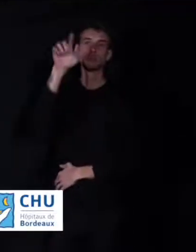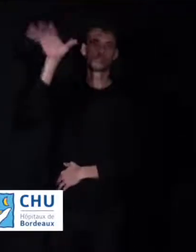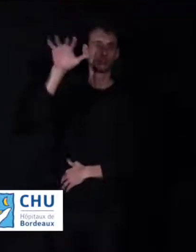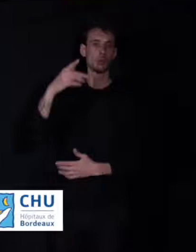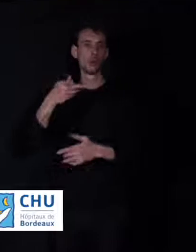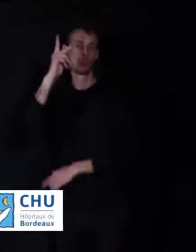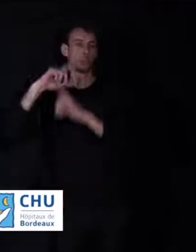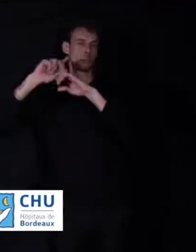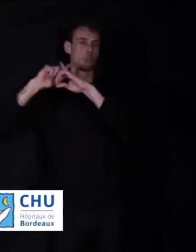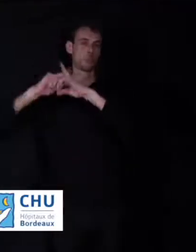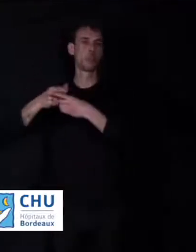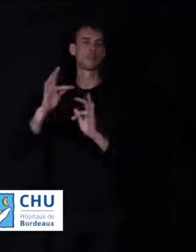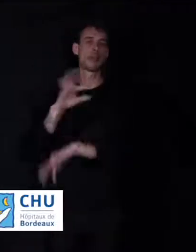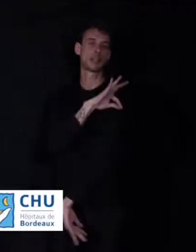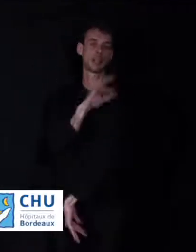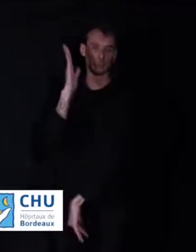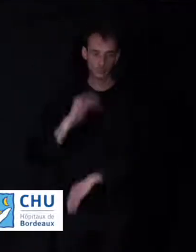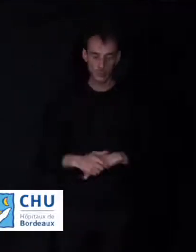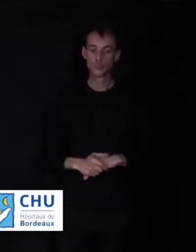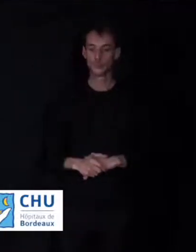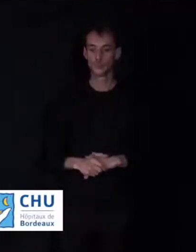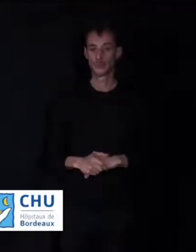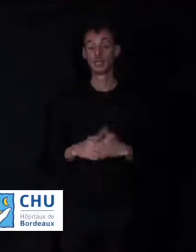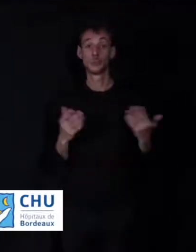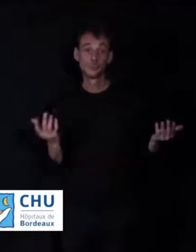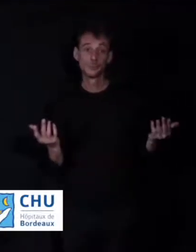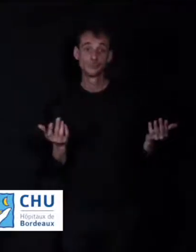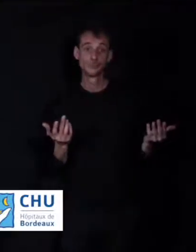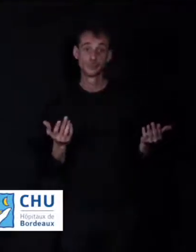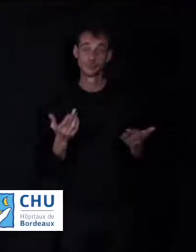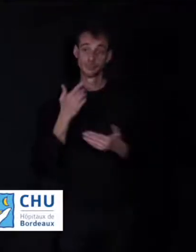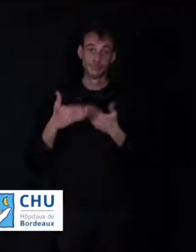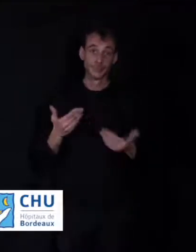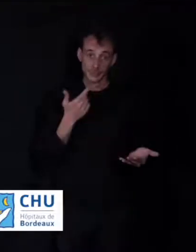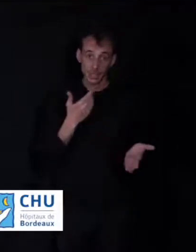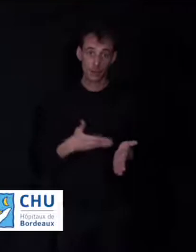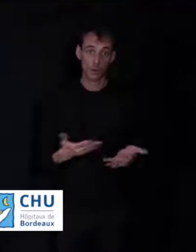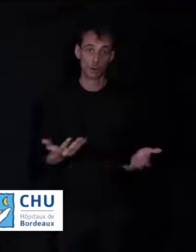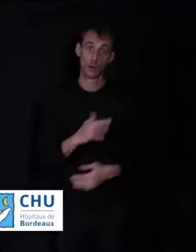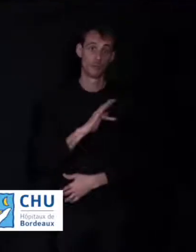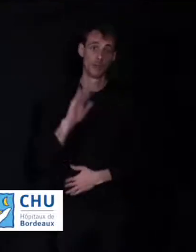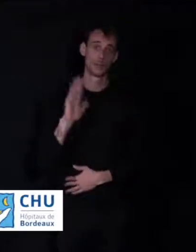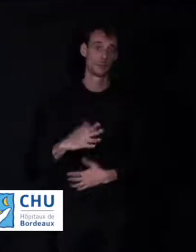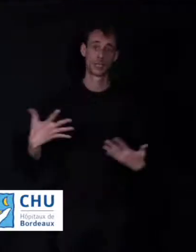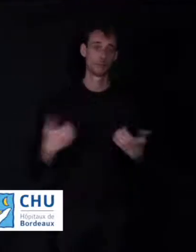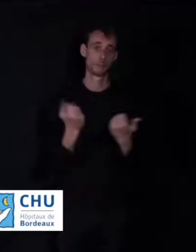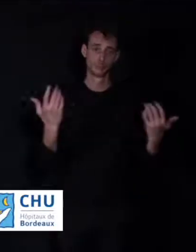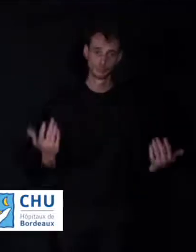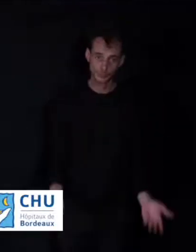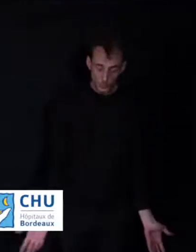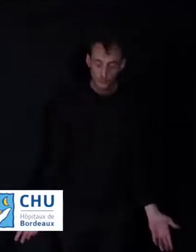arrive encore, une fois encore, à un French paradoxe. Alors le French paradoxe, vous le connaissez sûrement,